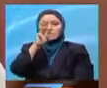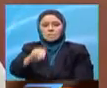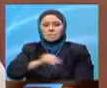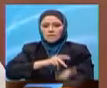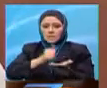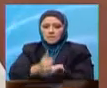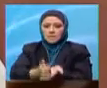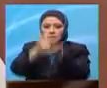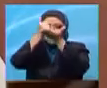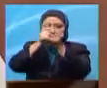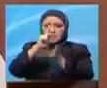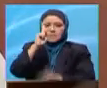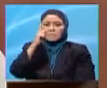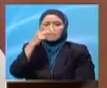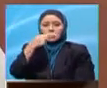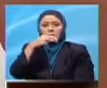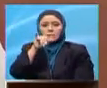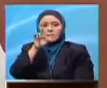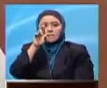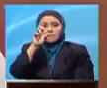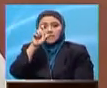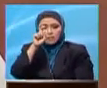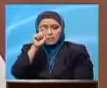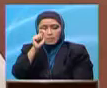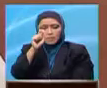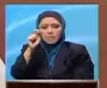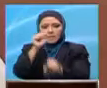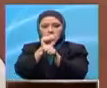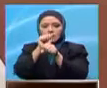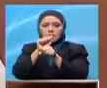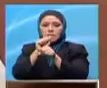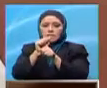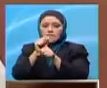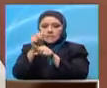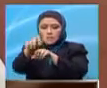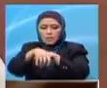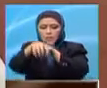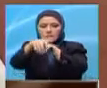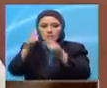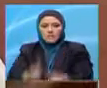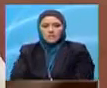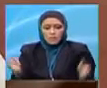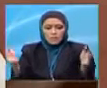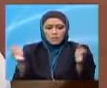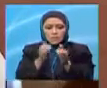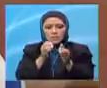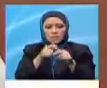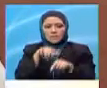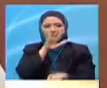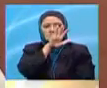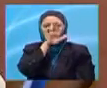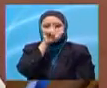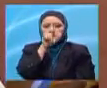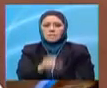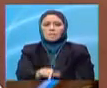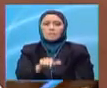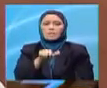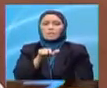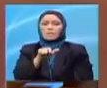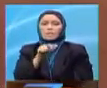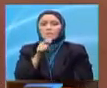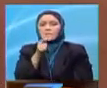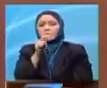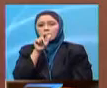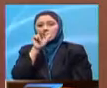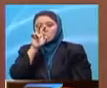kecil sebanyak 5.2 juta Kepada seramai 368,000 orang pekebun